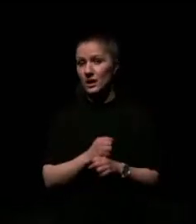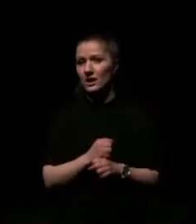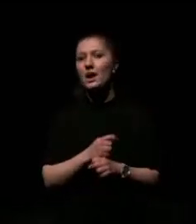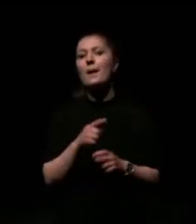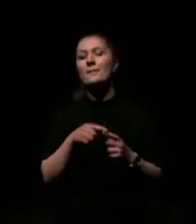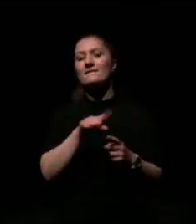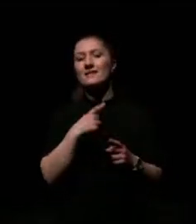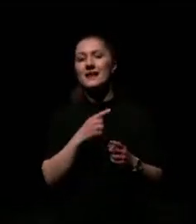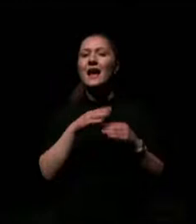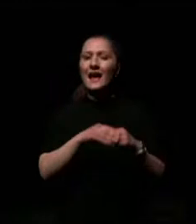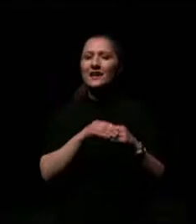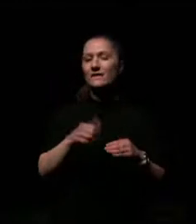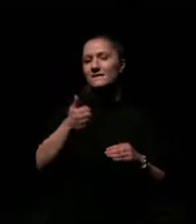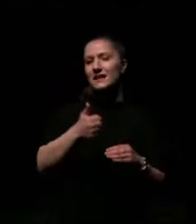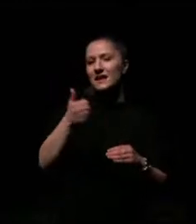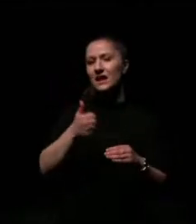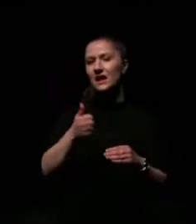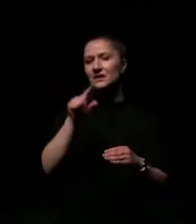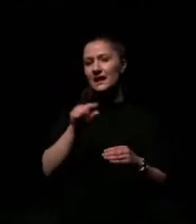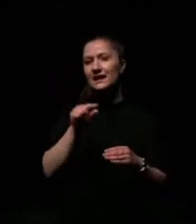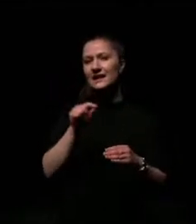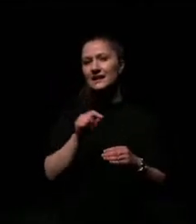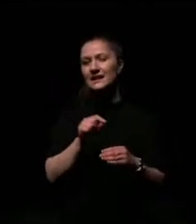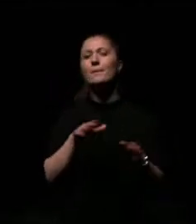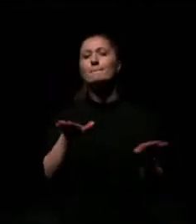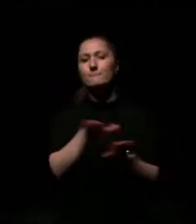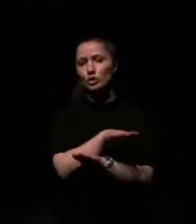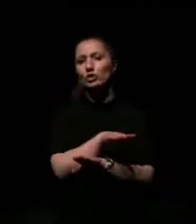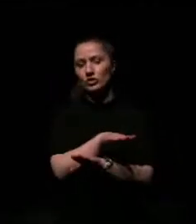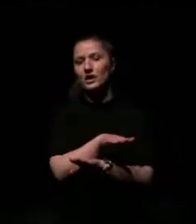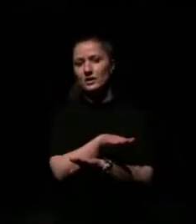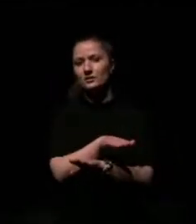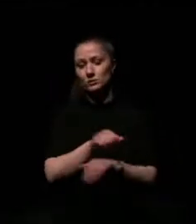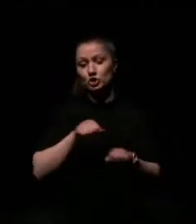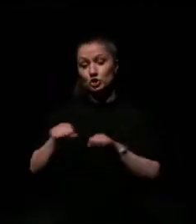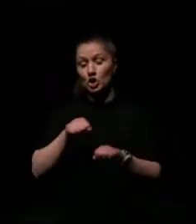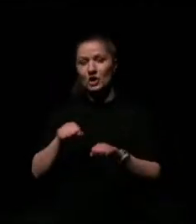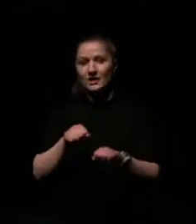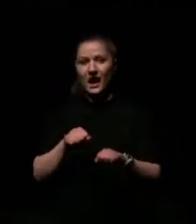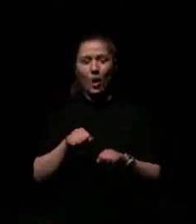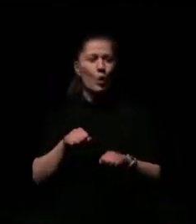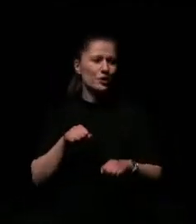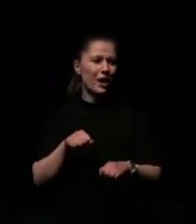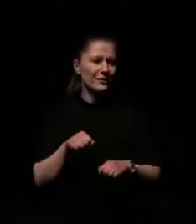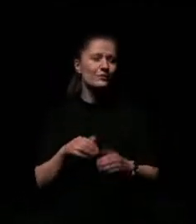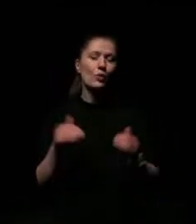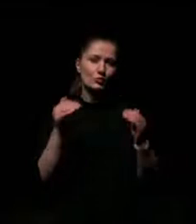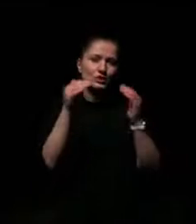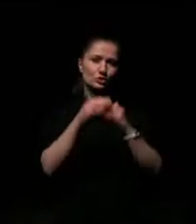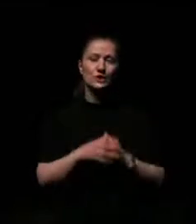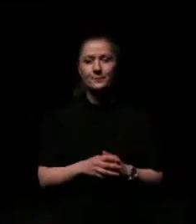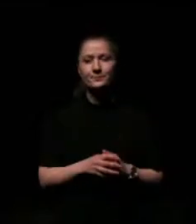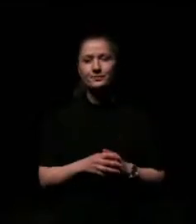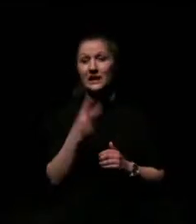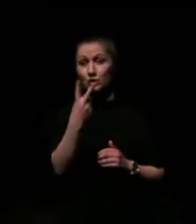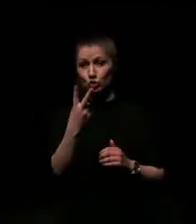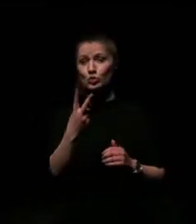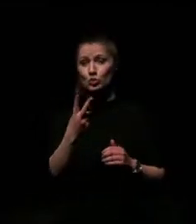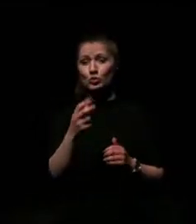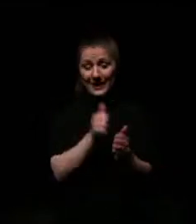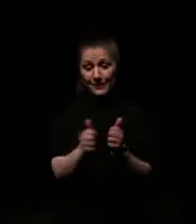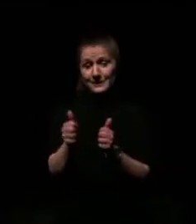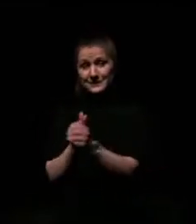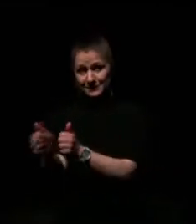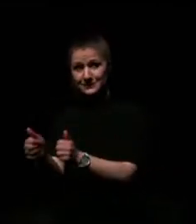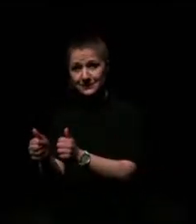det er viktig at det er litt utskiftning i våre tre styrende organ. De to representantene som da innstilles som er nye